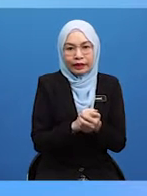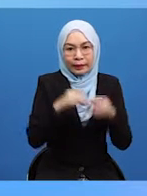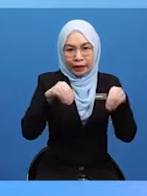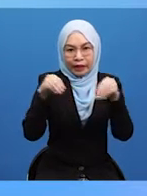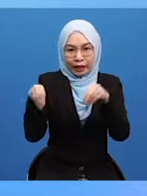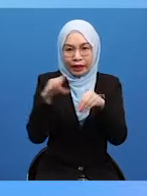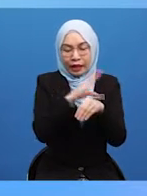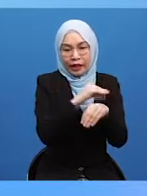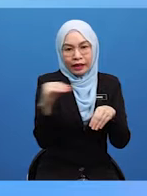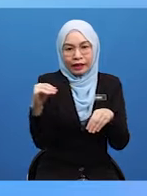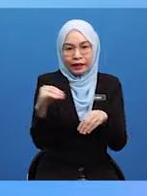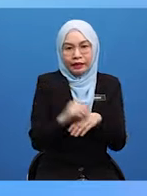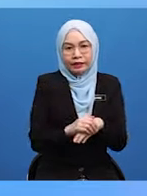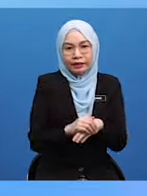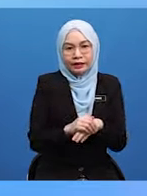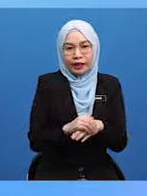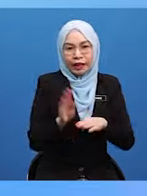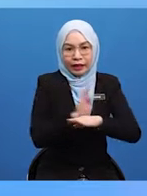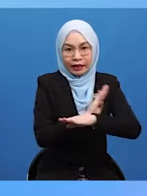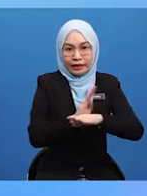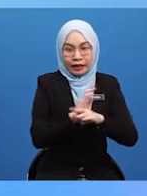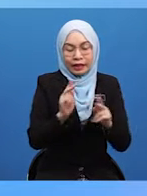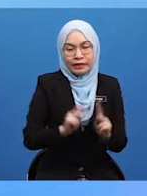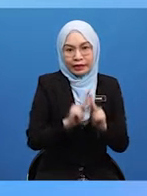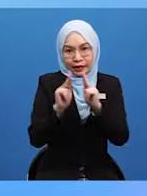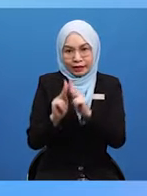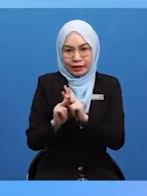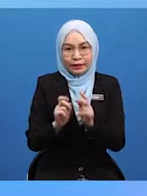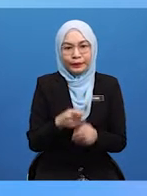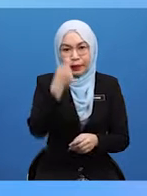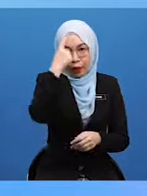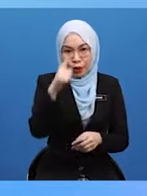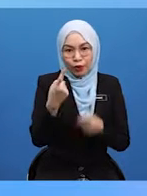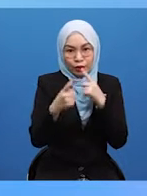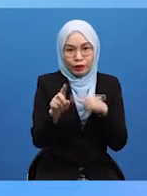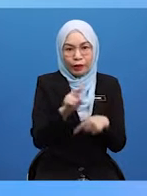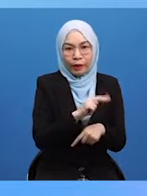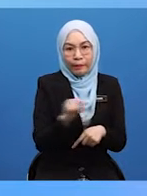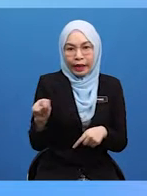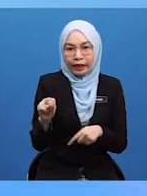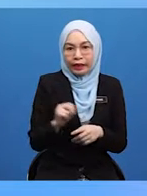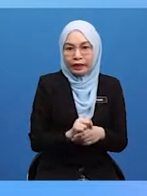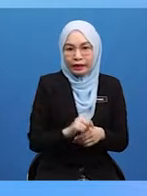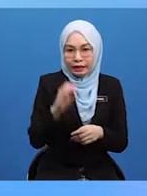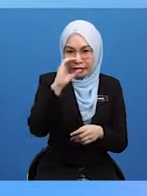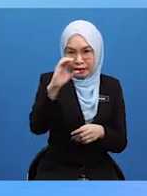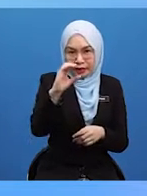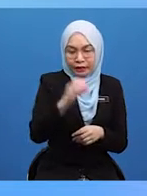desa. Untuk soalan C, sila perhatikan jawapan ini. Jawapan